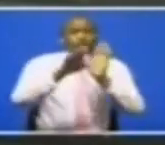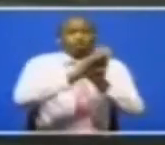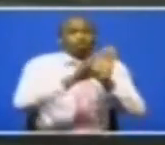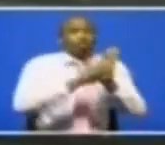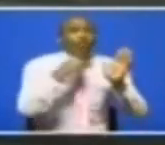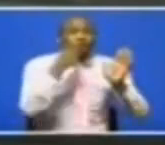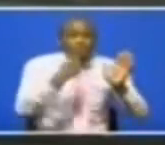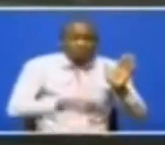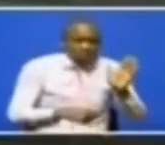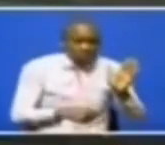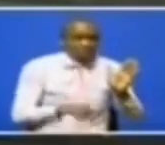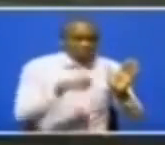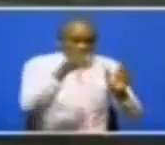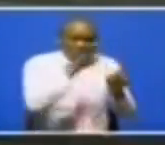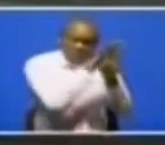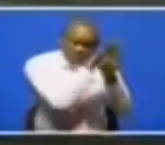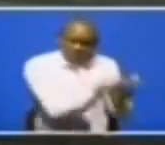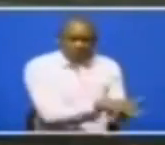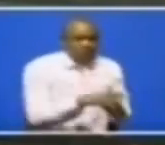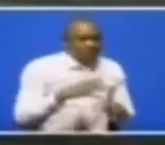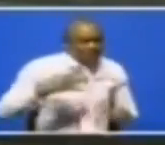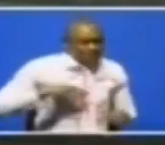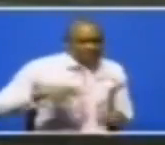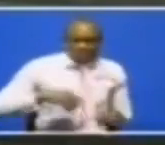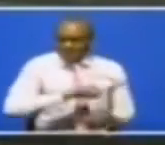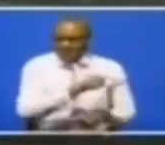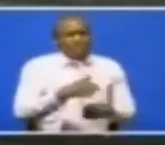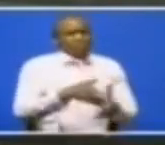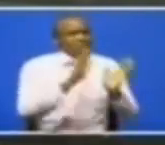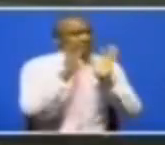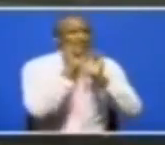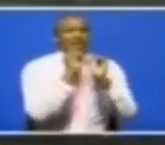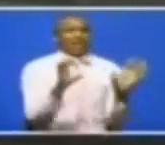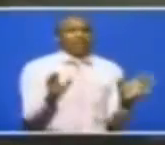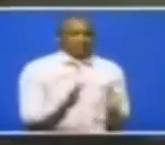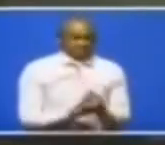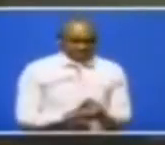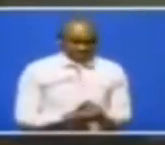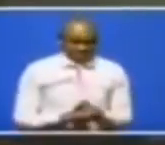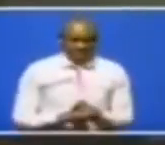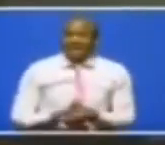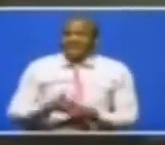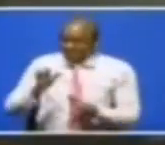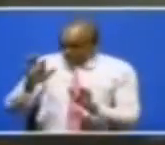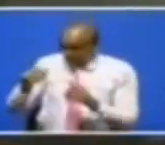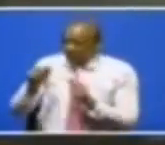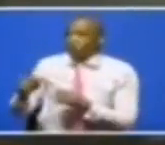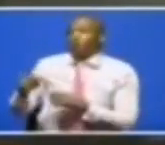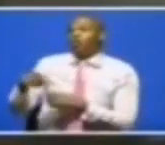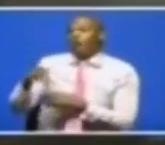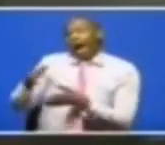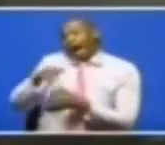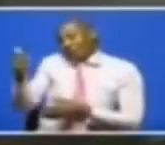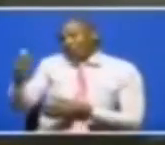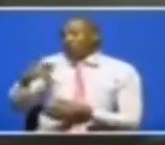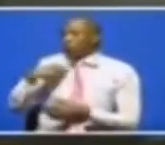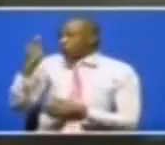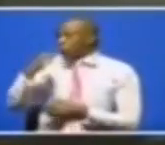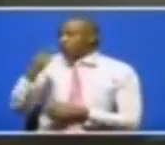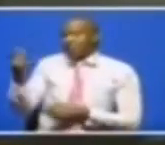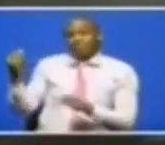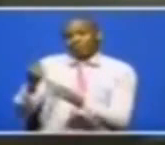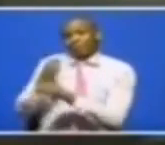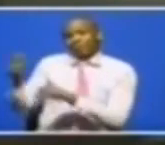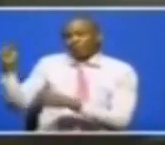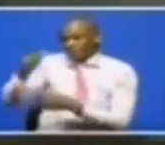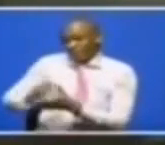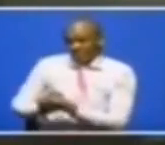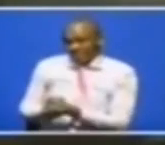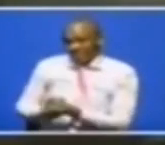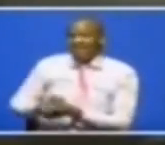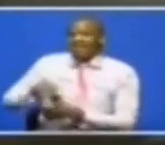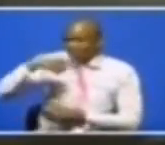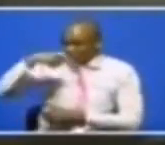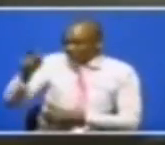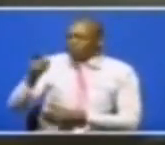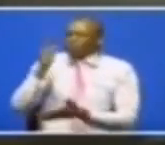inasema usimbague mtu kwa njia yoyote ile. Na kwa wenzako ambao walisema hawatajitokeza na